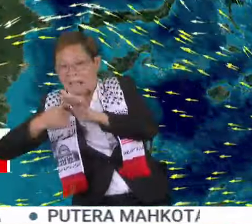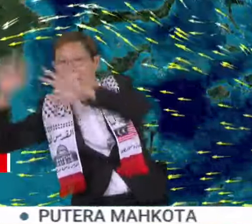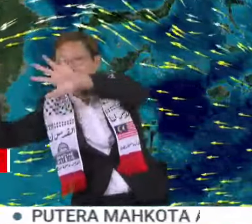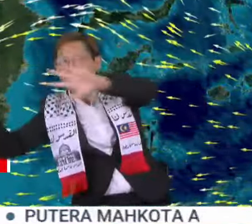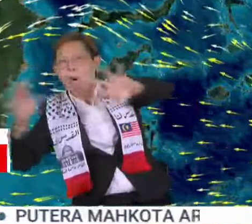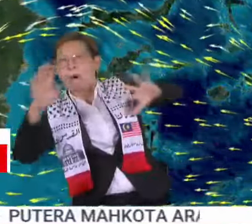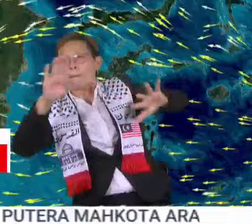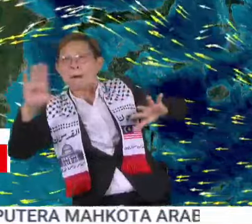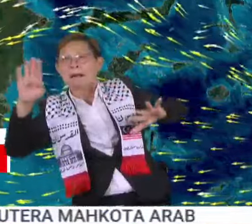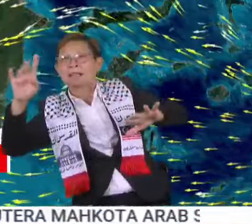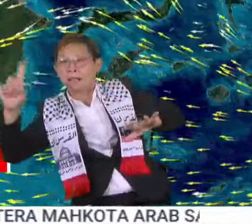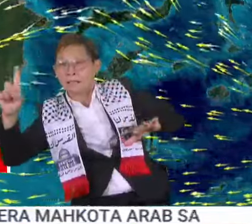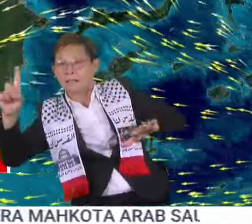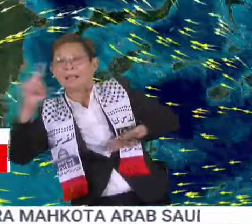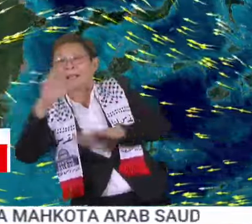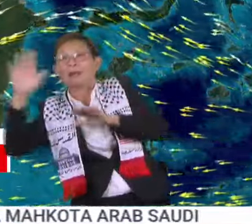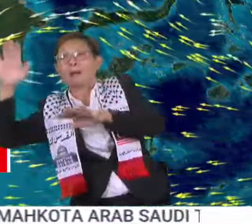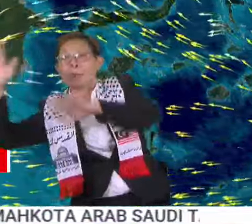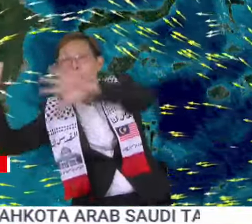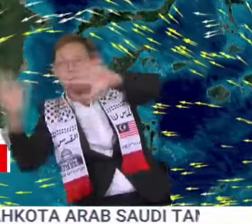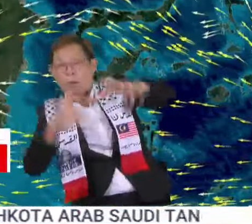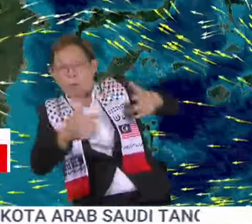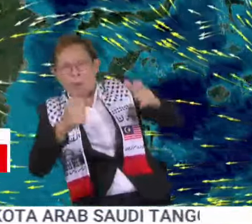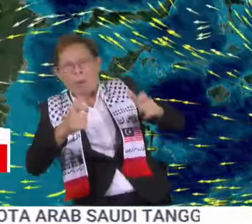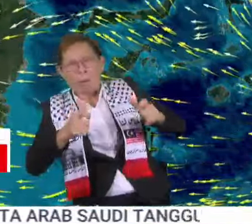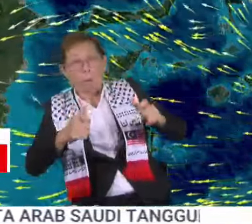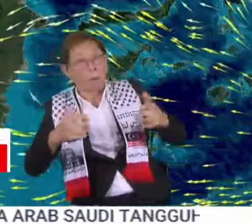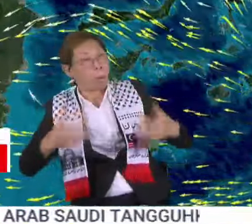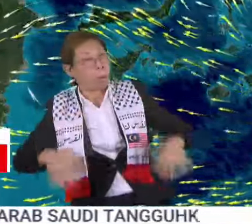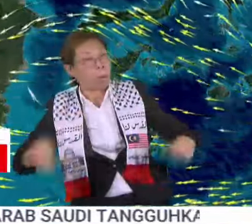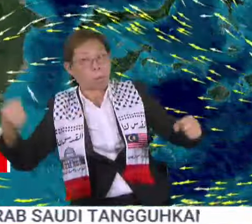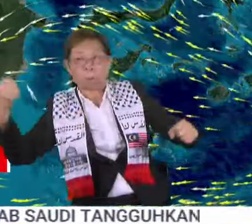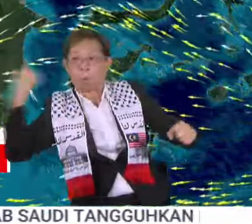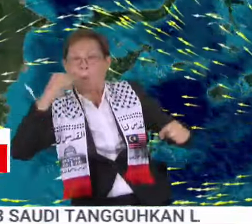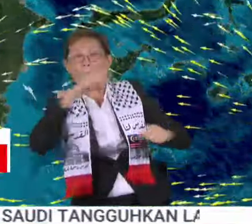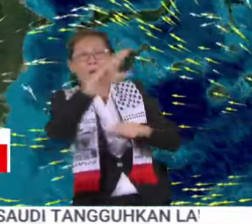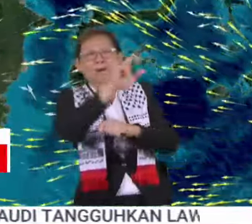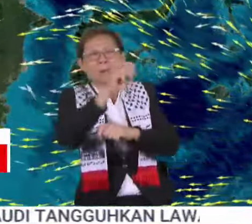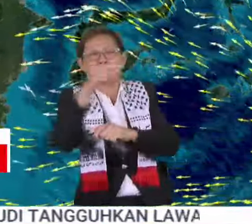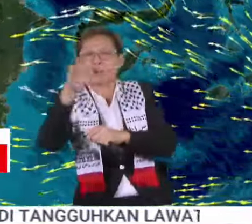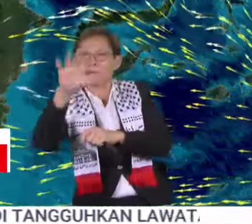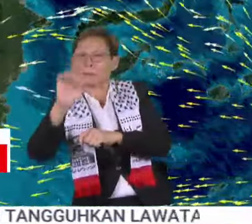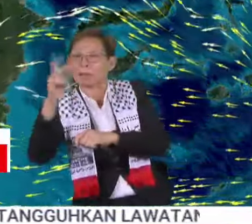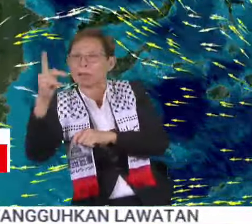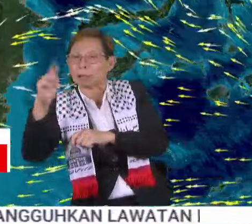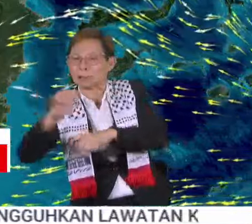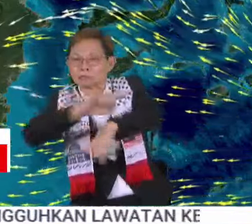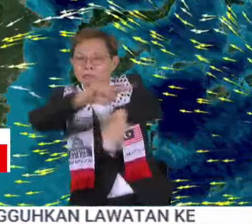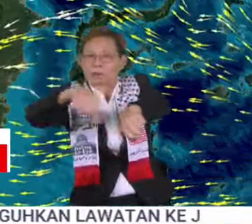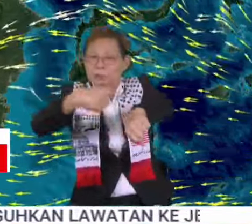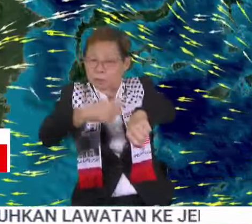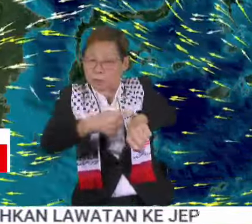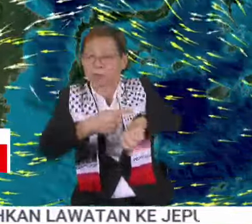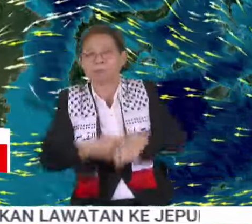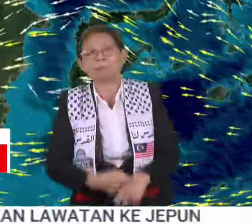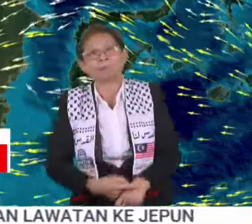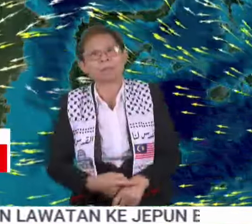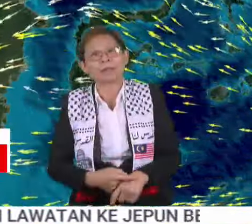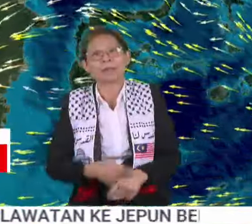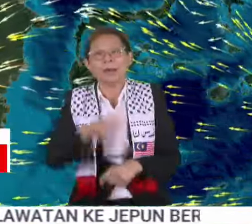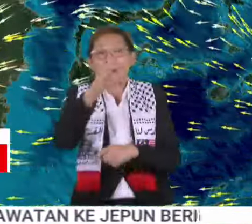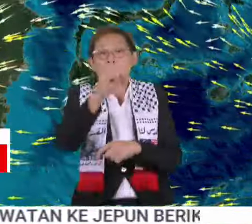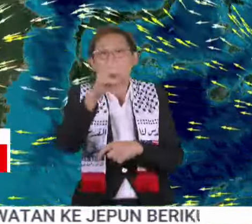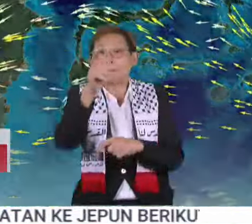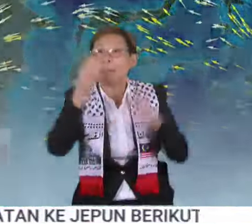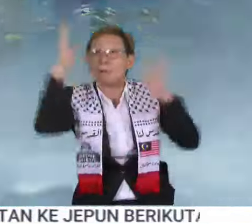daripada arah barat daya dan dengan kadar kelajuan yang agak tinggi iaitu sekitar 30 hingga 50 km sejam. Oleh itu,